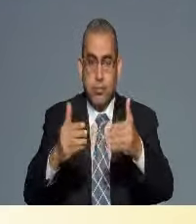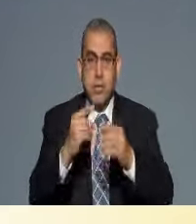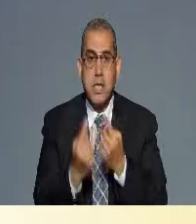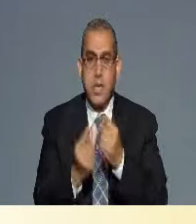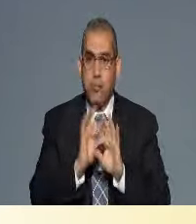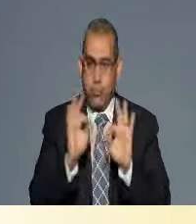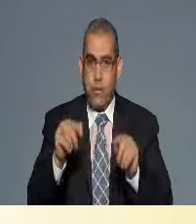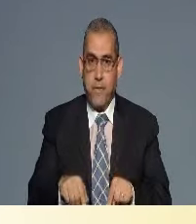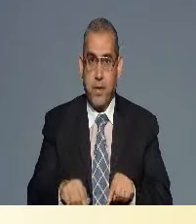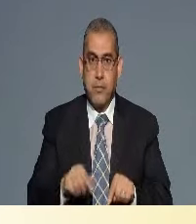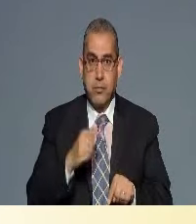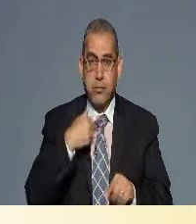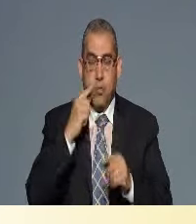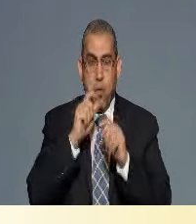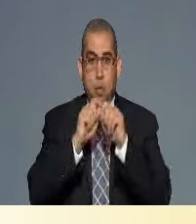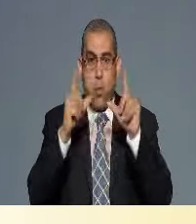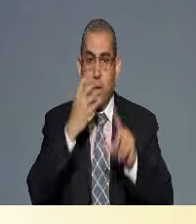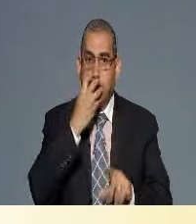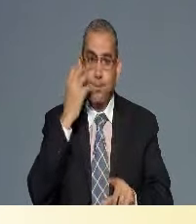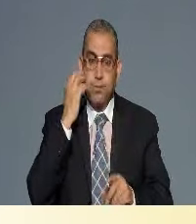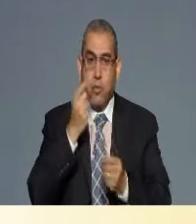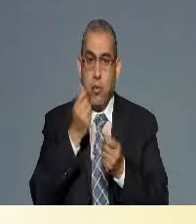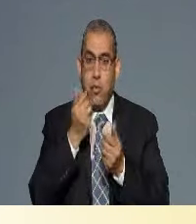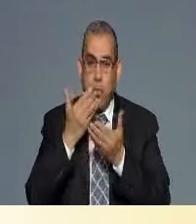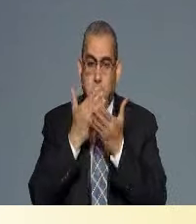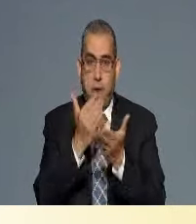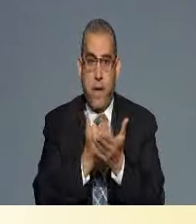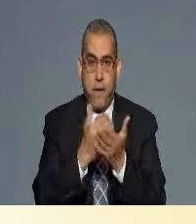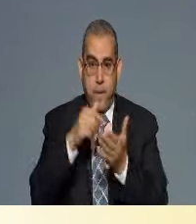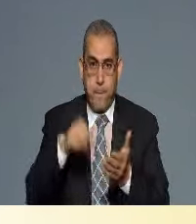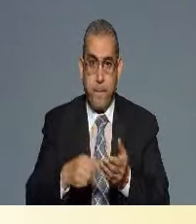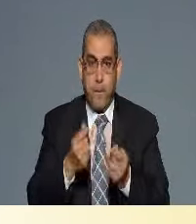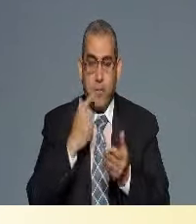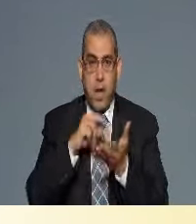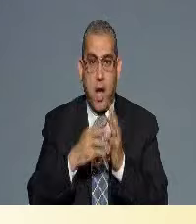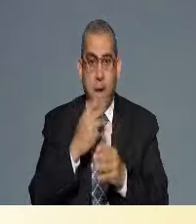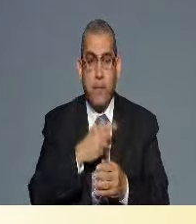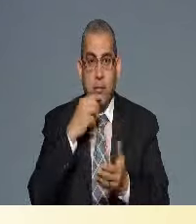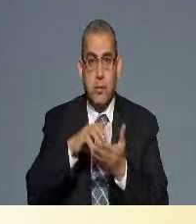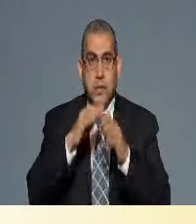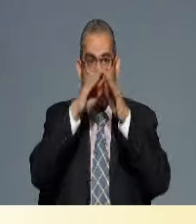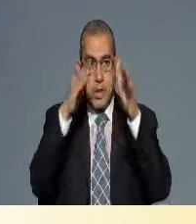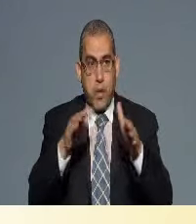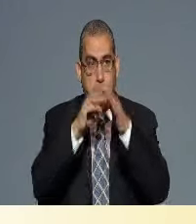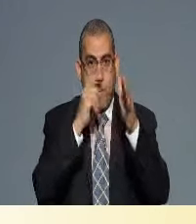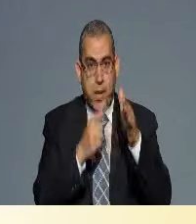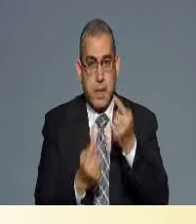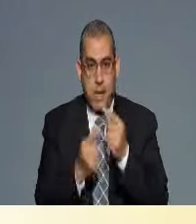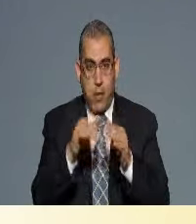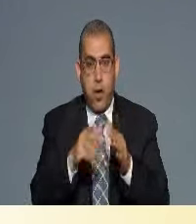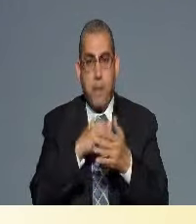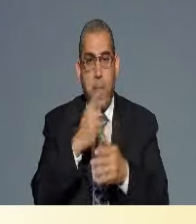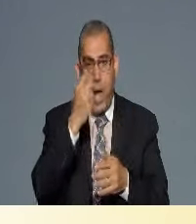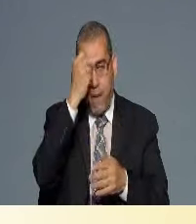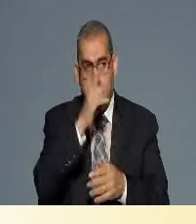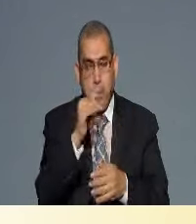واحنا هنا بنوضح حجم الانفاق الاستثماري ايضا من كلاسترات صوب. احنا عندنا 1120 صوبة، بنتكلم